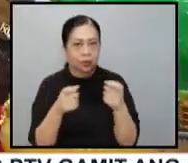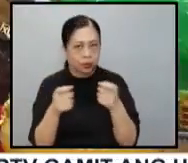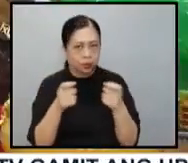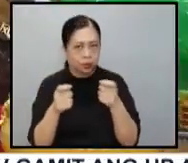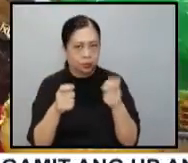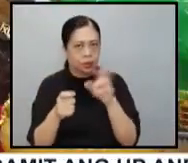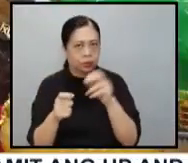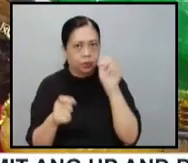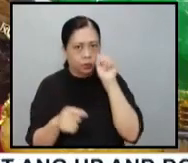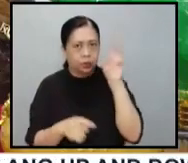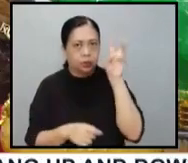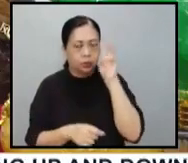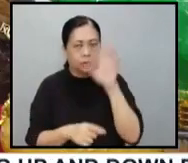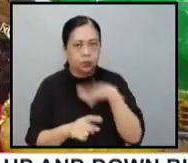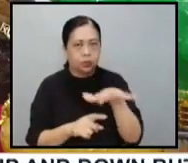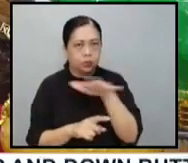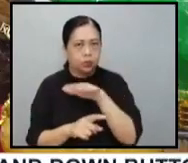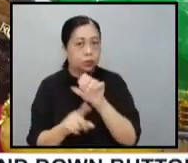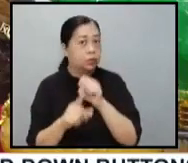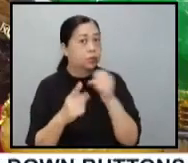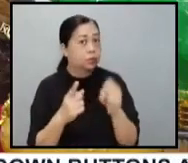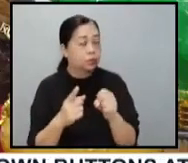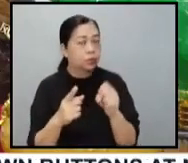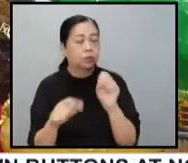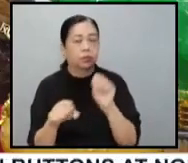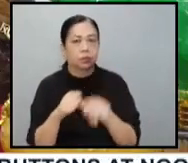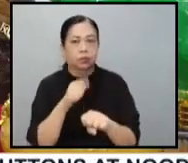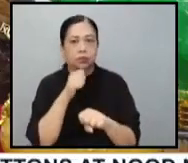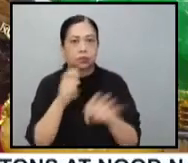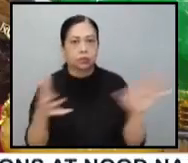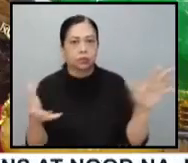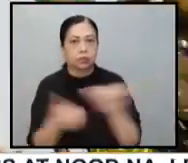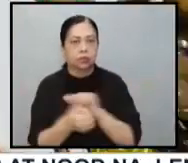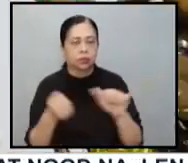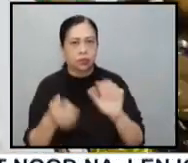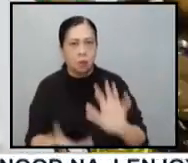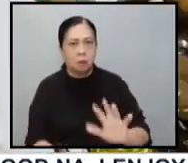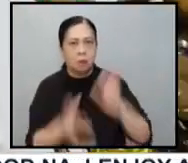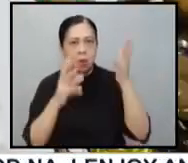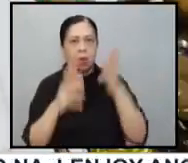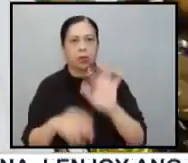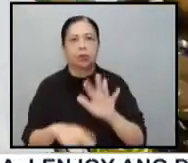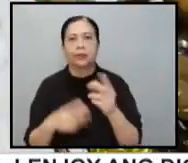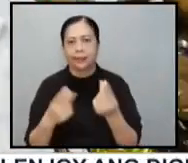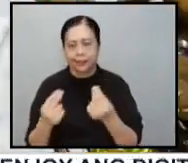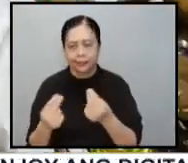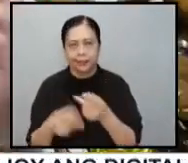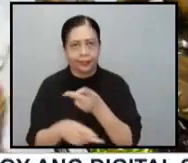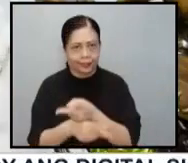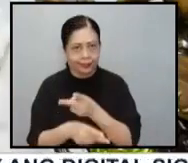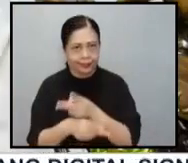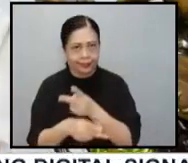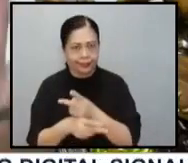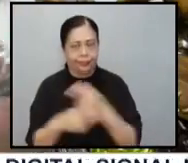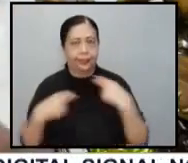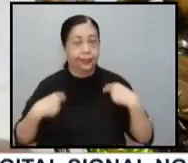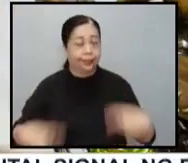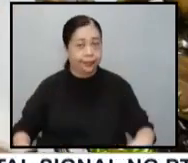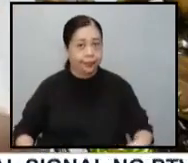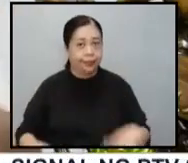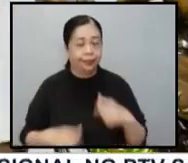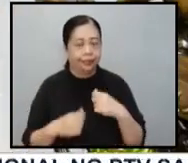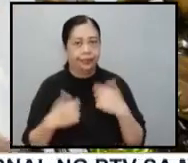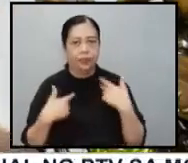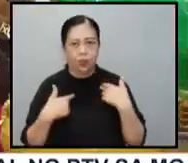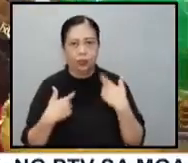aware ka sa mga sitwasyon para hindi masira o sumablay ang ginagawa. Bantayan na ang kalusugan, activated kasi